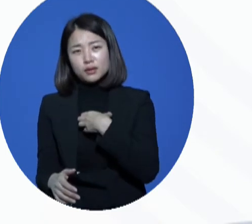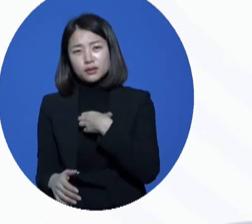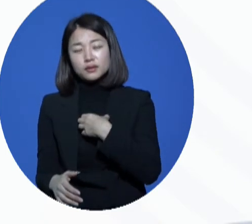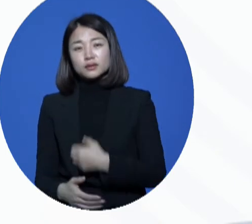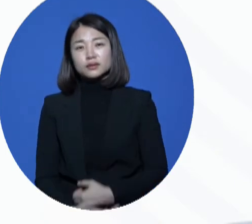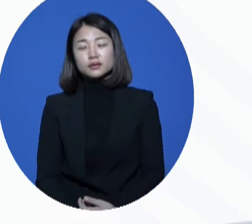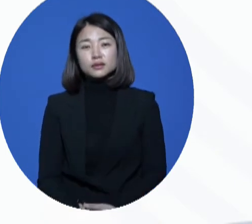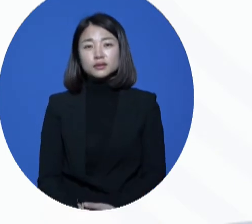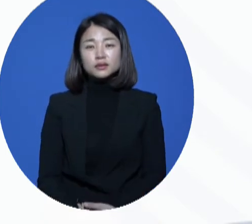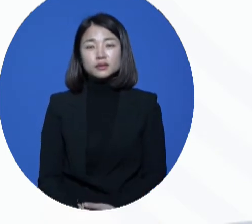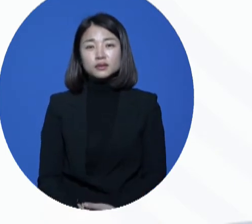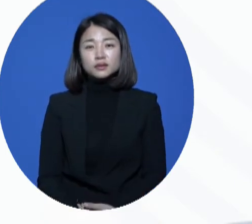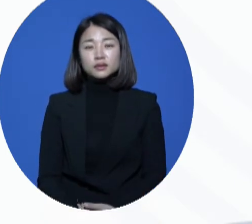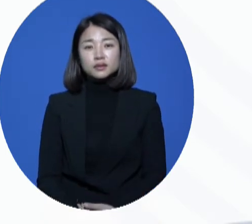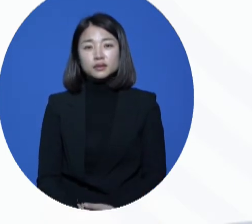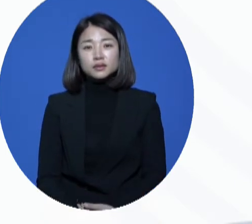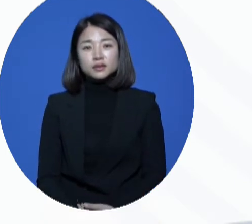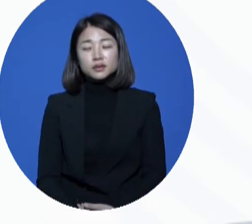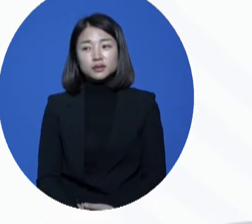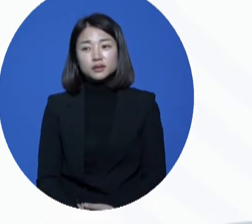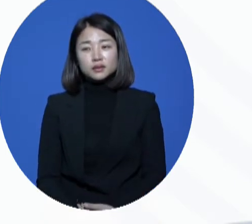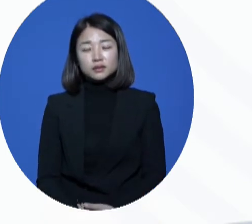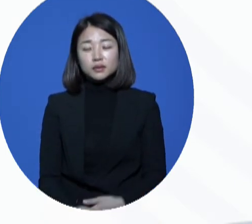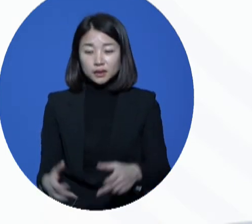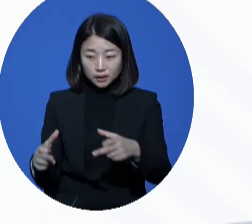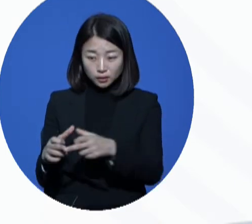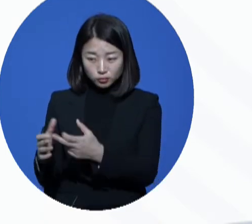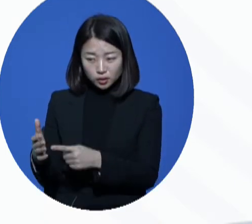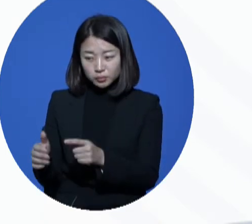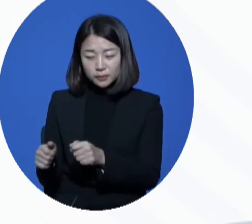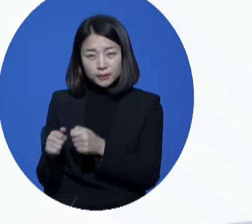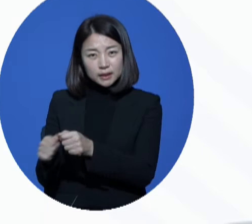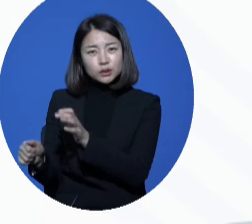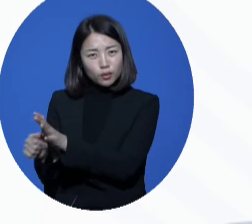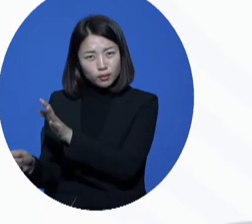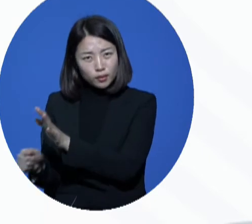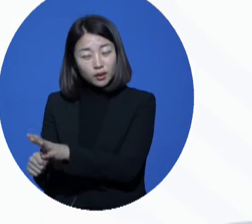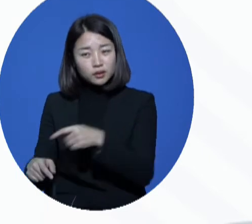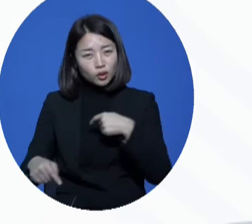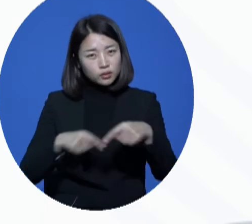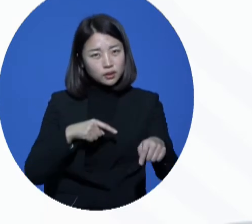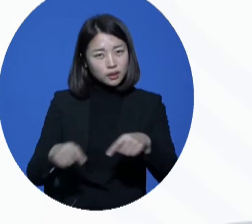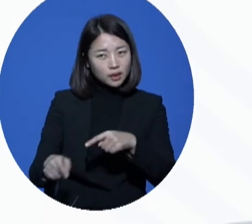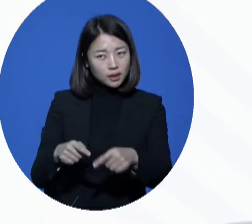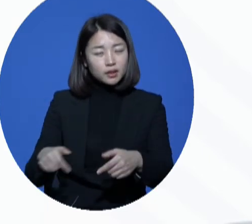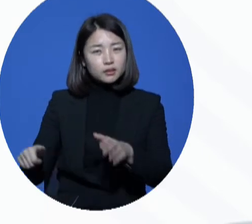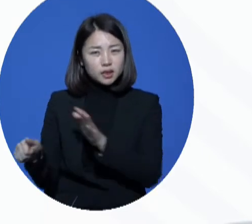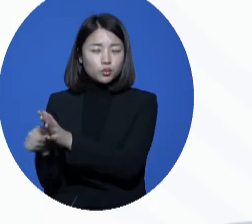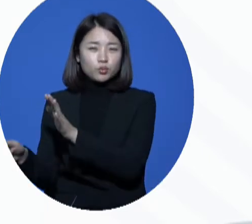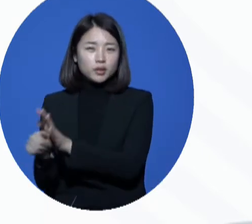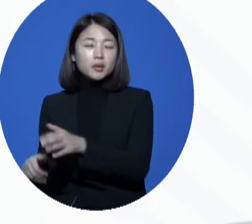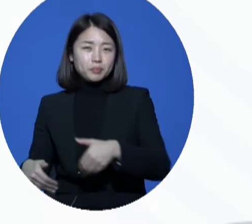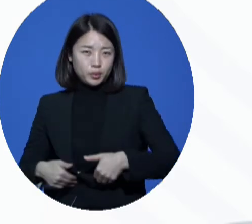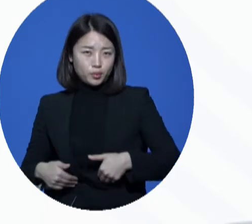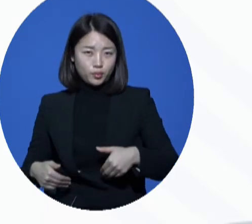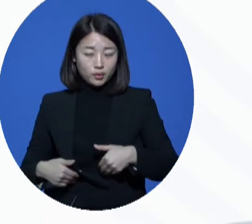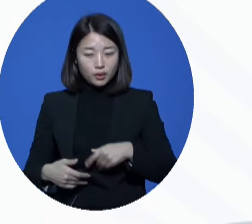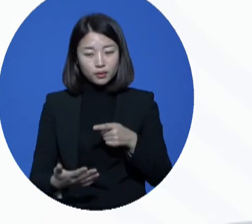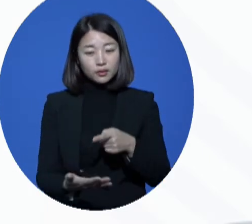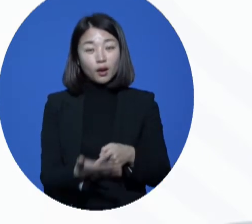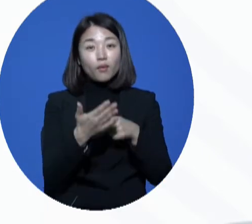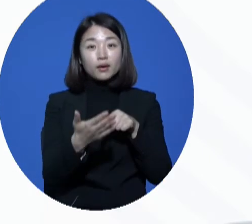위험하고 그리고 이 부분에 대해서 더 체계적인 지원과 집중적인 정책들이 필요하다라는 것을 반증할